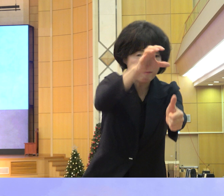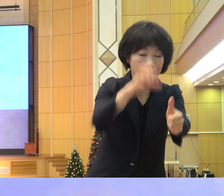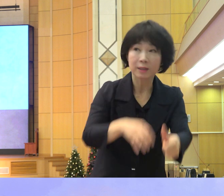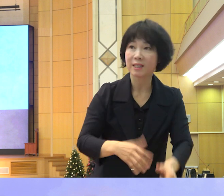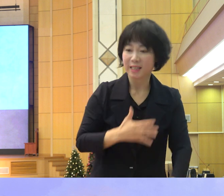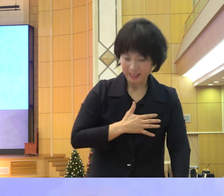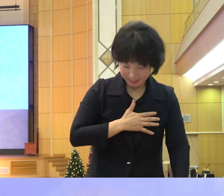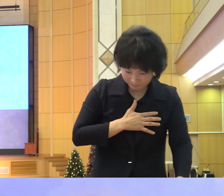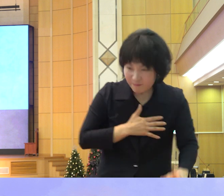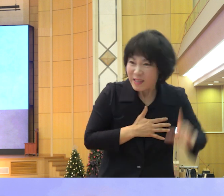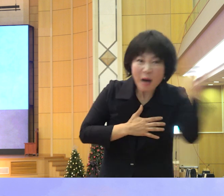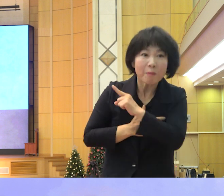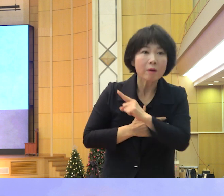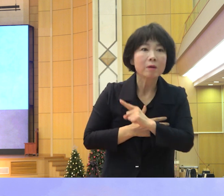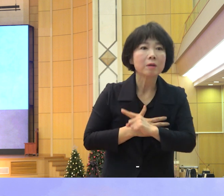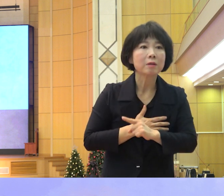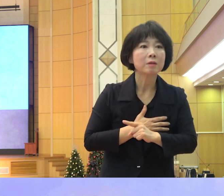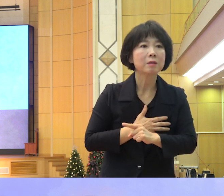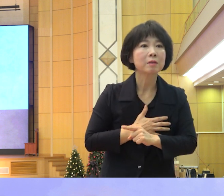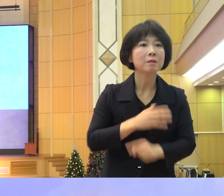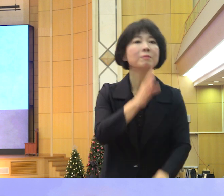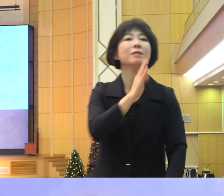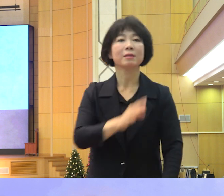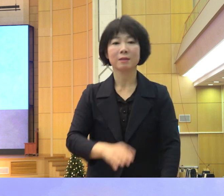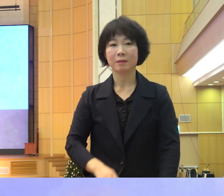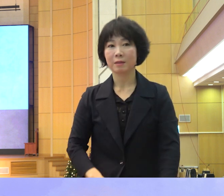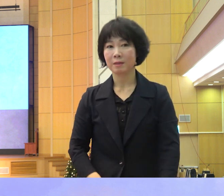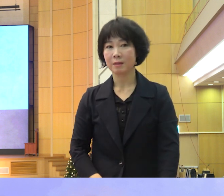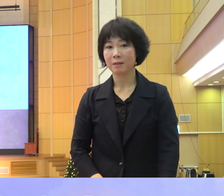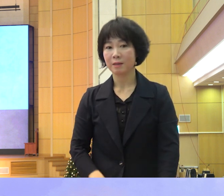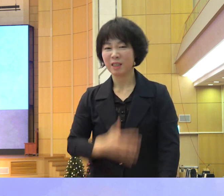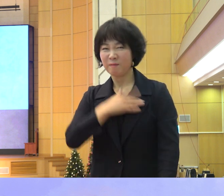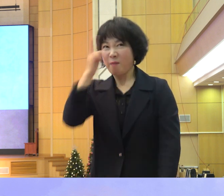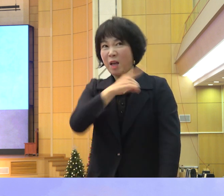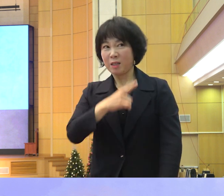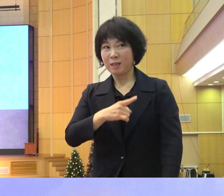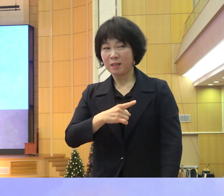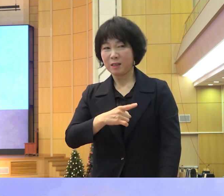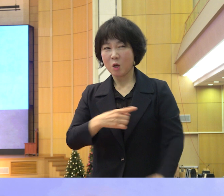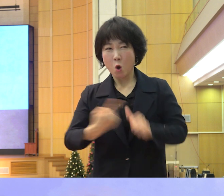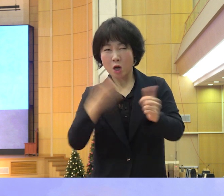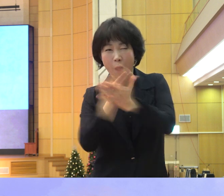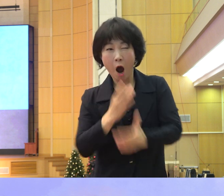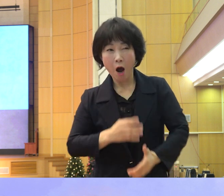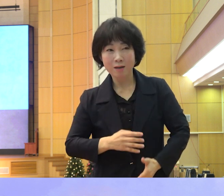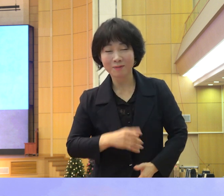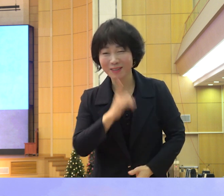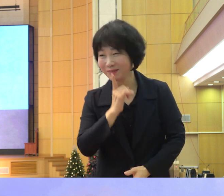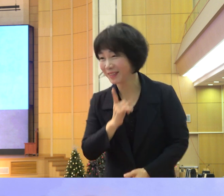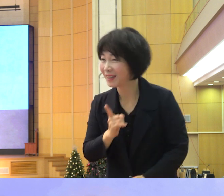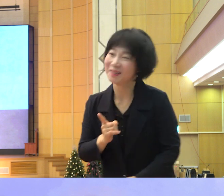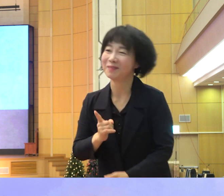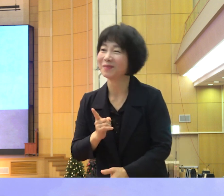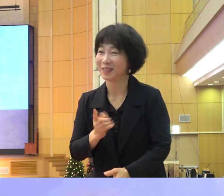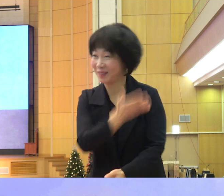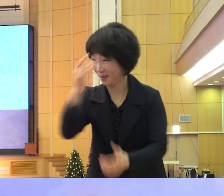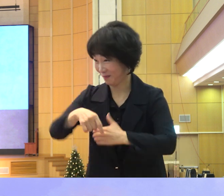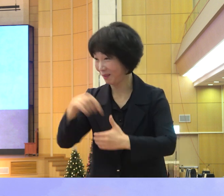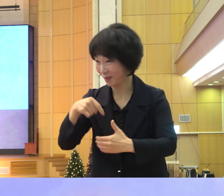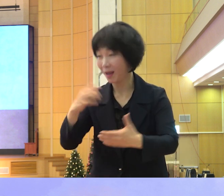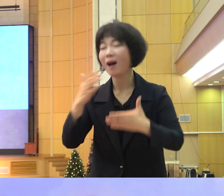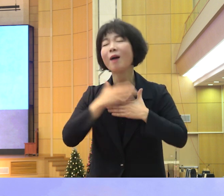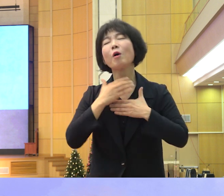없어. 아무리 치장하고 화장하고 뭐 이렇게 발라봐봤자 마음이